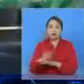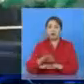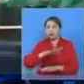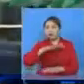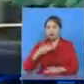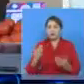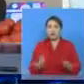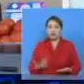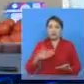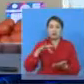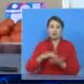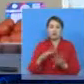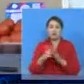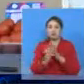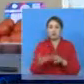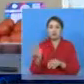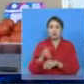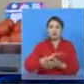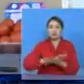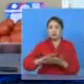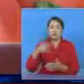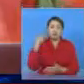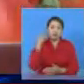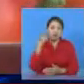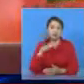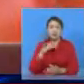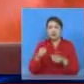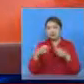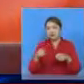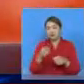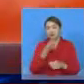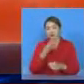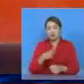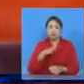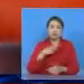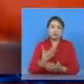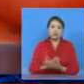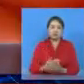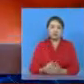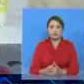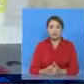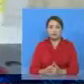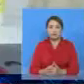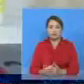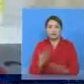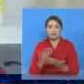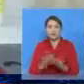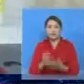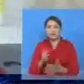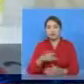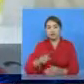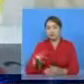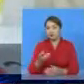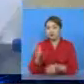Қала тұрғындарының ауыл аймақтан келетін таза әрі сапалы өнімдерді ерекше жақсы көретінін осыдан аңғарсақ болады. Әсіресе Алға